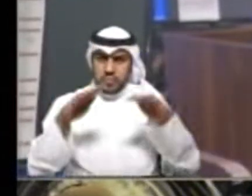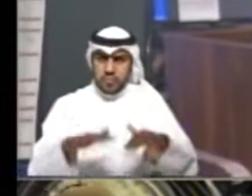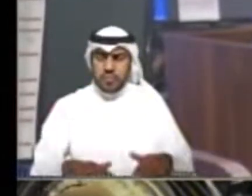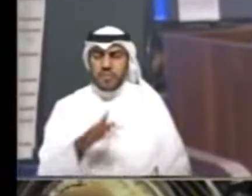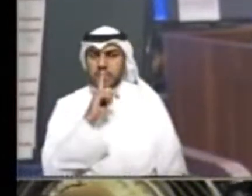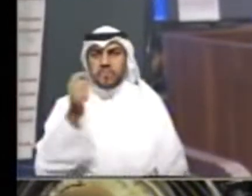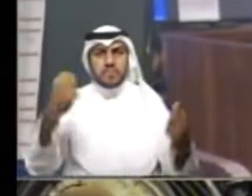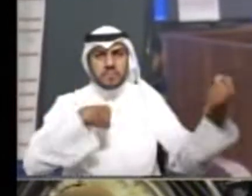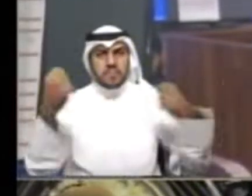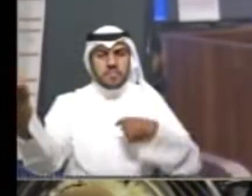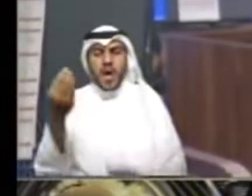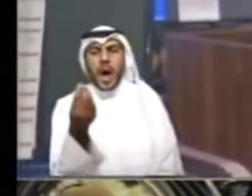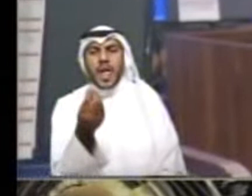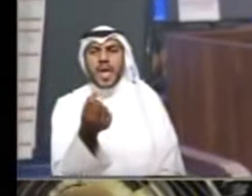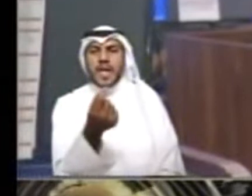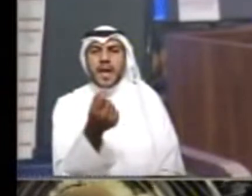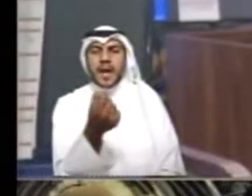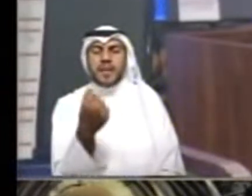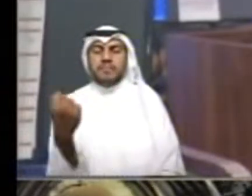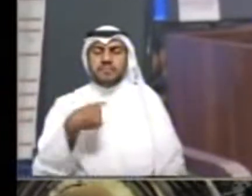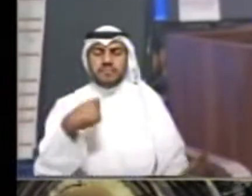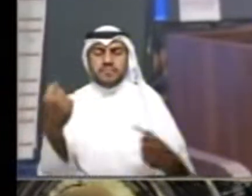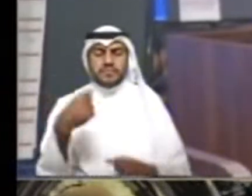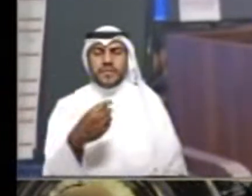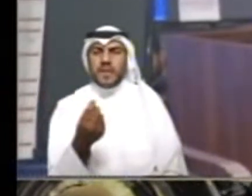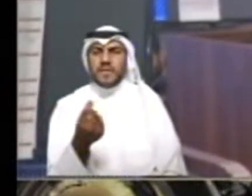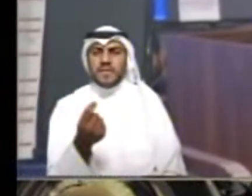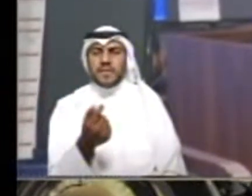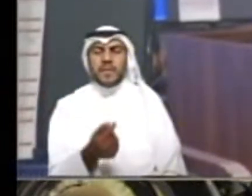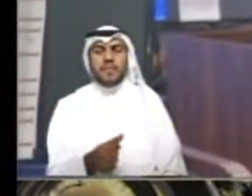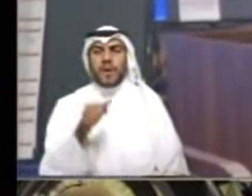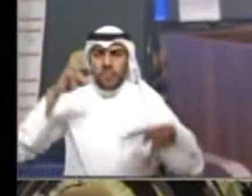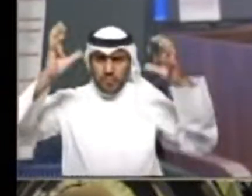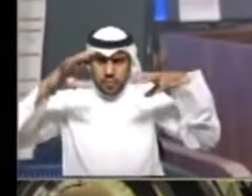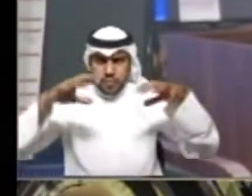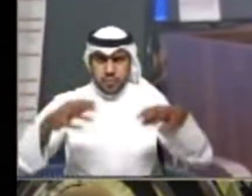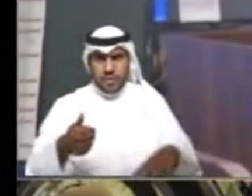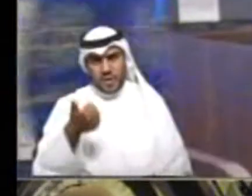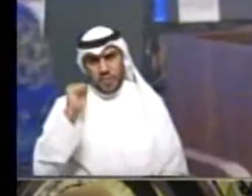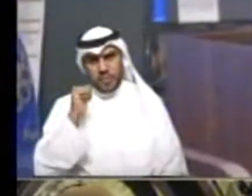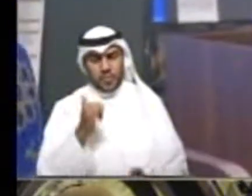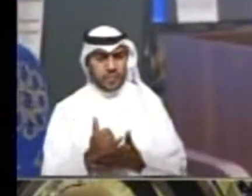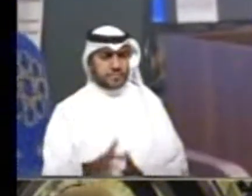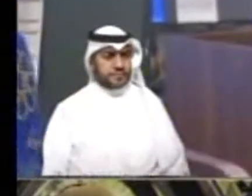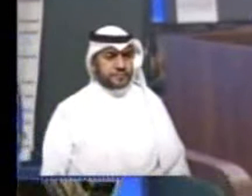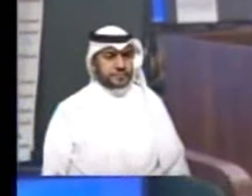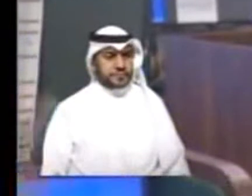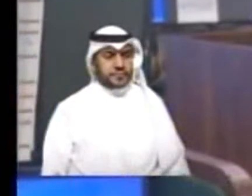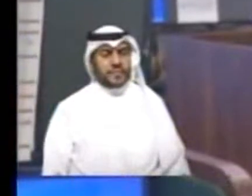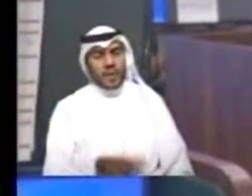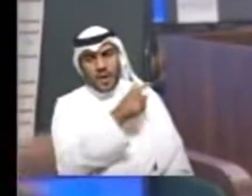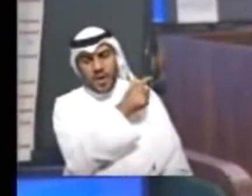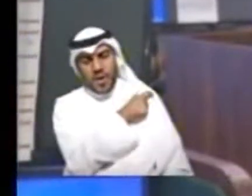عن مثل ما ذكرت لك الحوادث السابقة، وتقتصر على الأمطار الغزيرة اللي من البارح يأتي. نعم رائد بدر